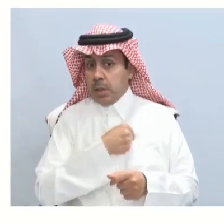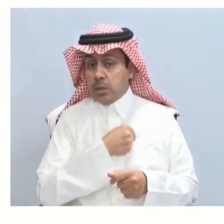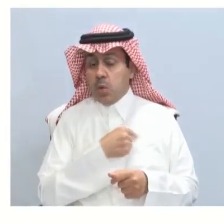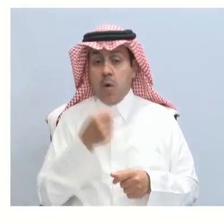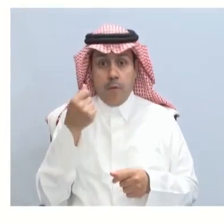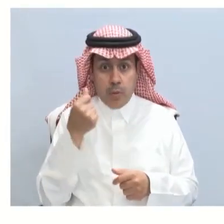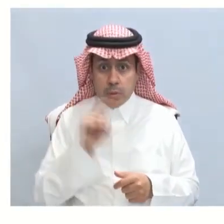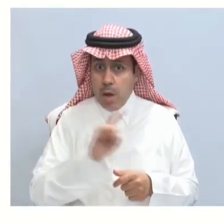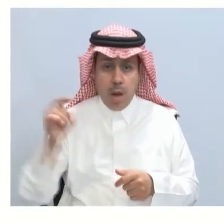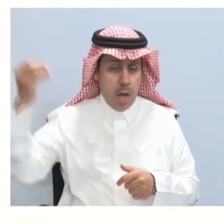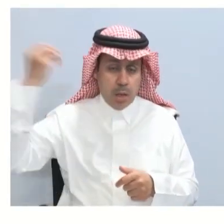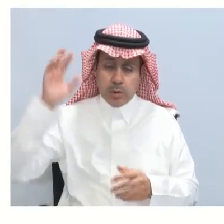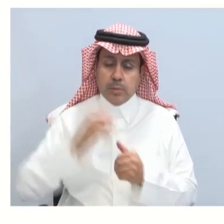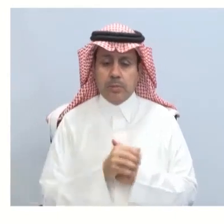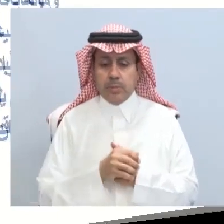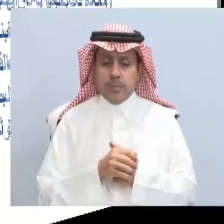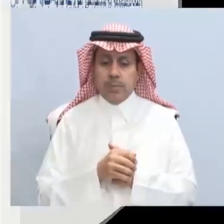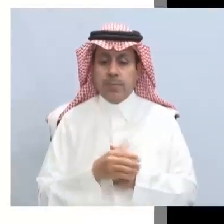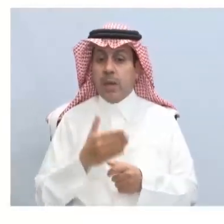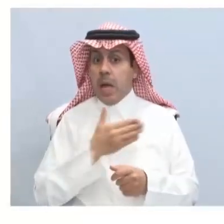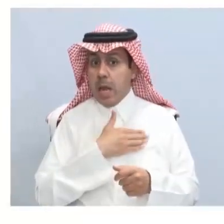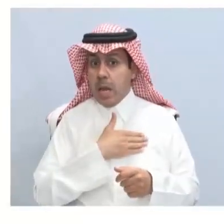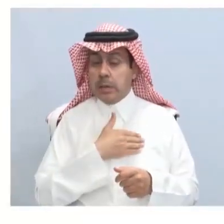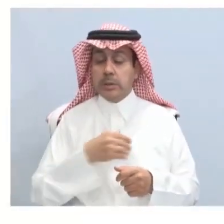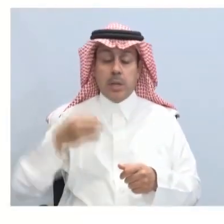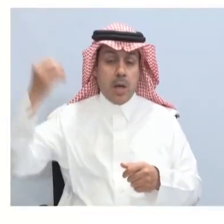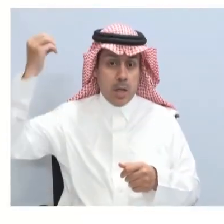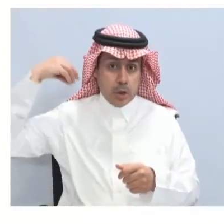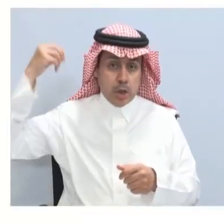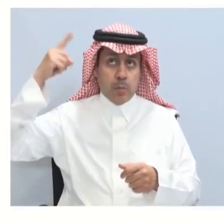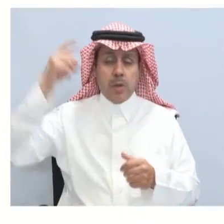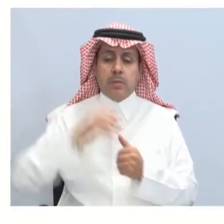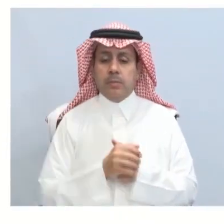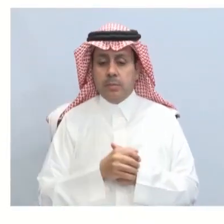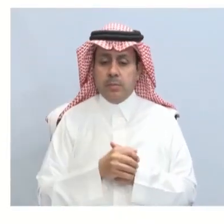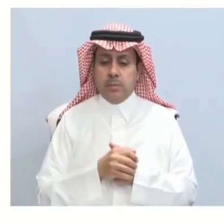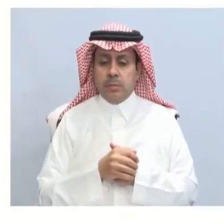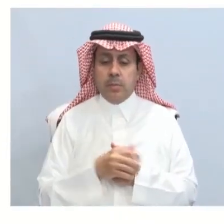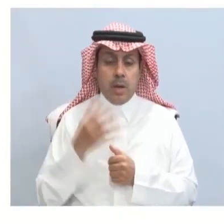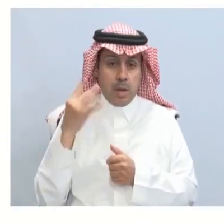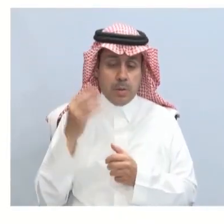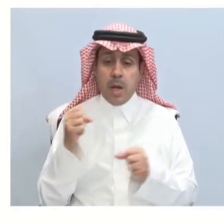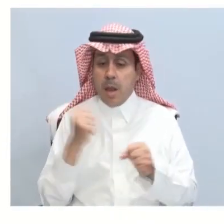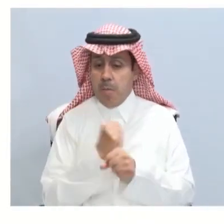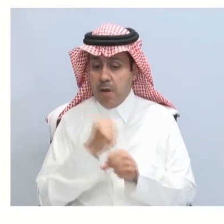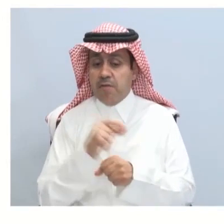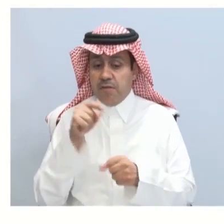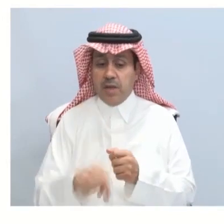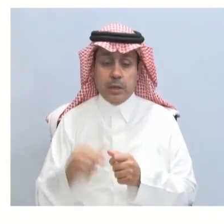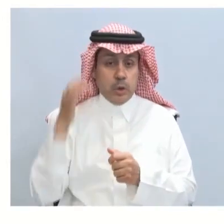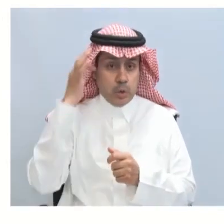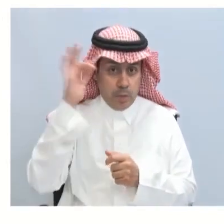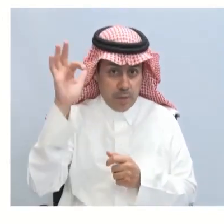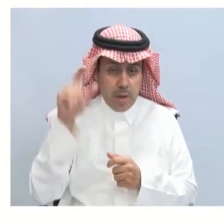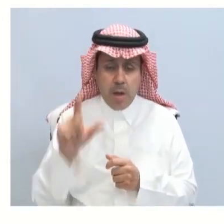فلا ثواب له اذا عليه ان يكون قصده الحج ناتي الى هذا ايضا رابعا الاعمال التي